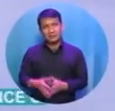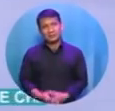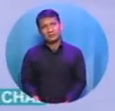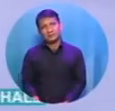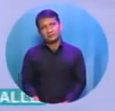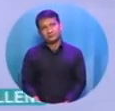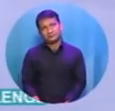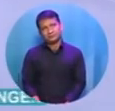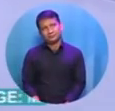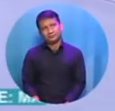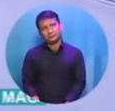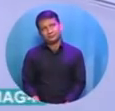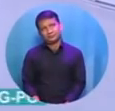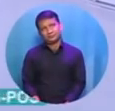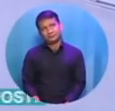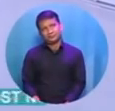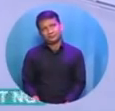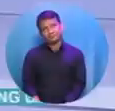Okay.